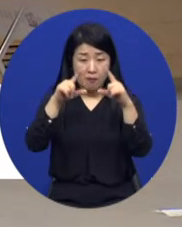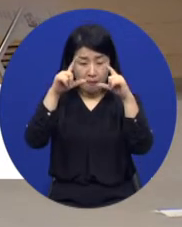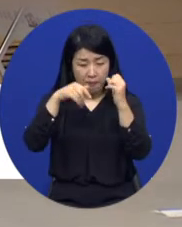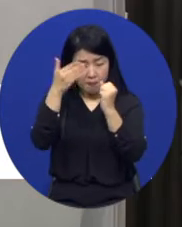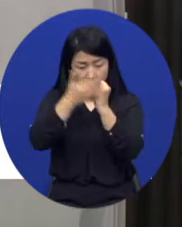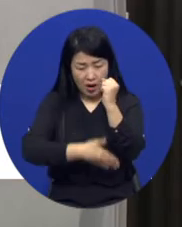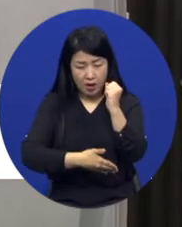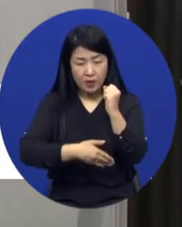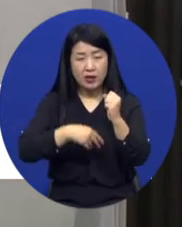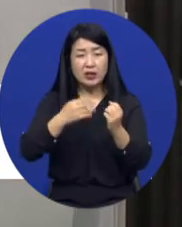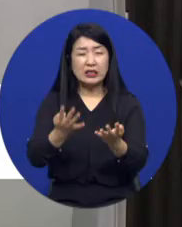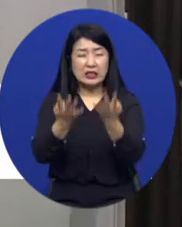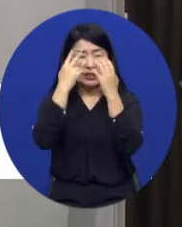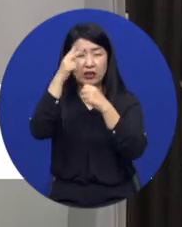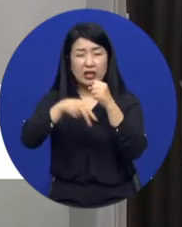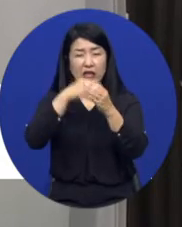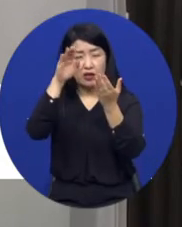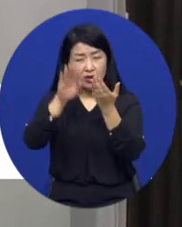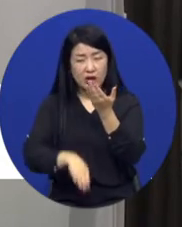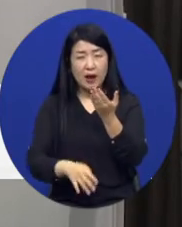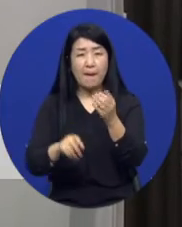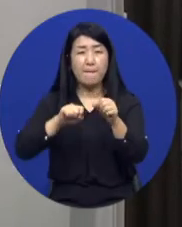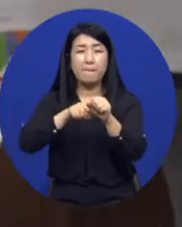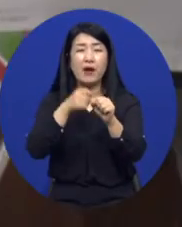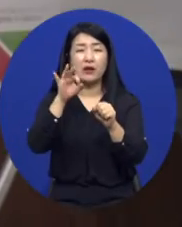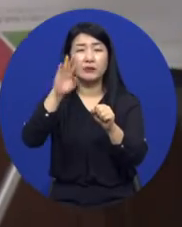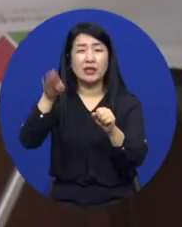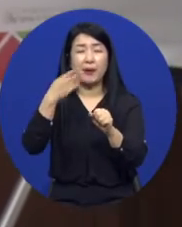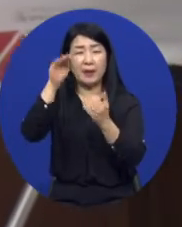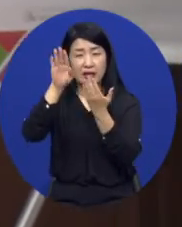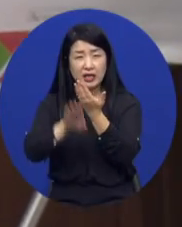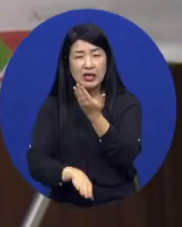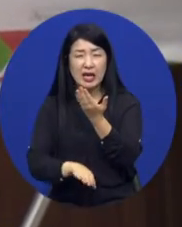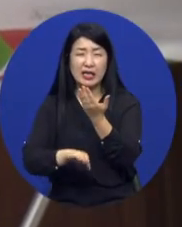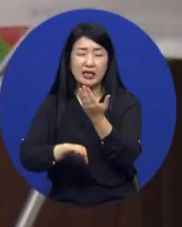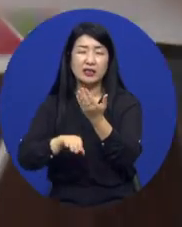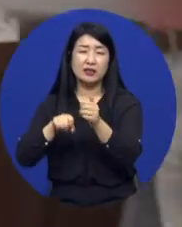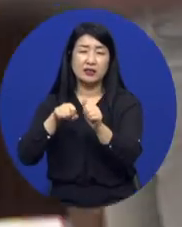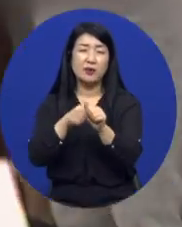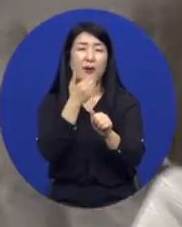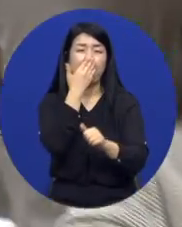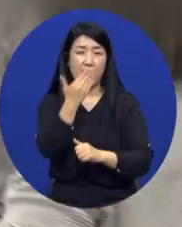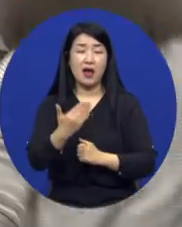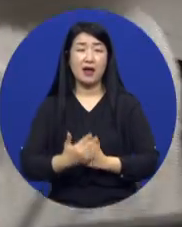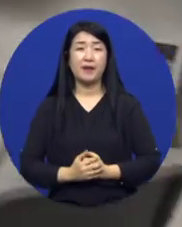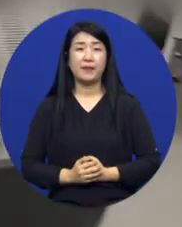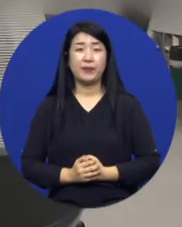징역 2년 이하 또는 벌금 400만 원 이하의 처벌을 받을 수 있습니다.